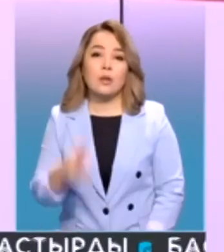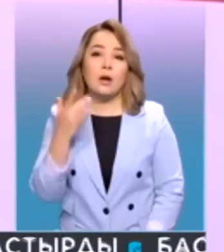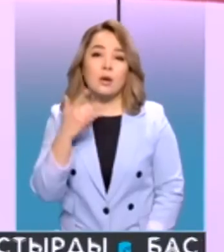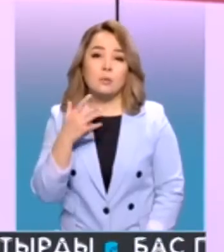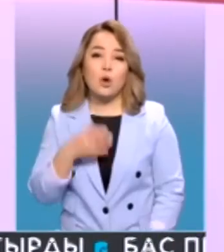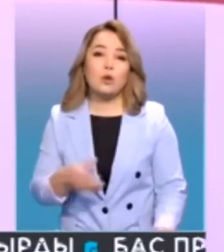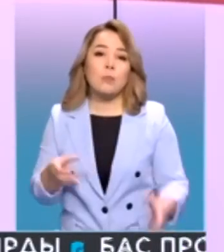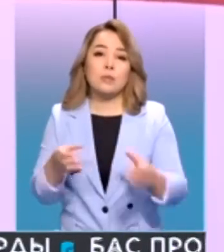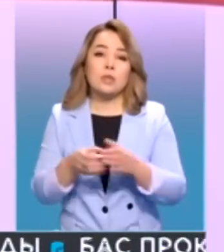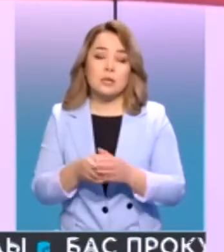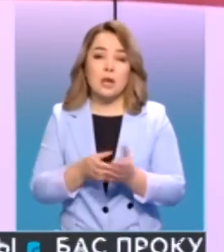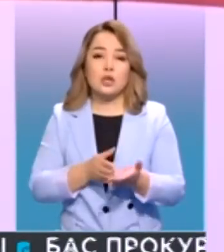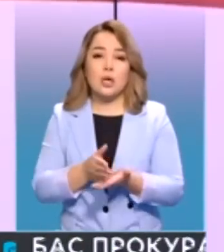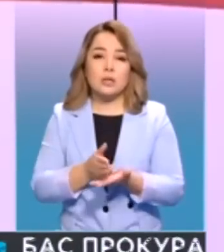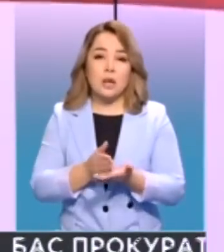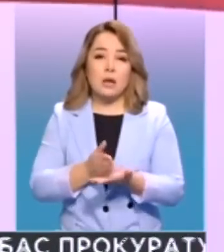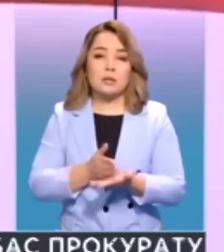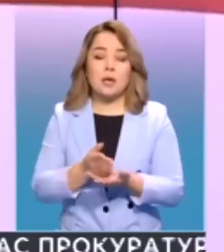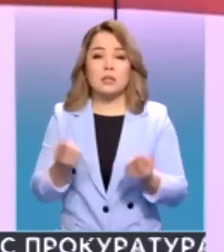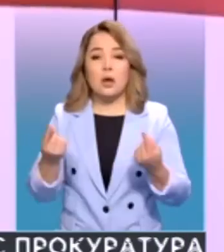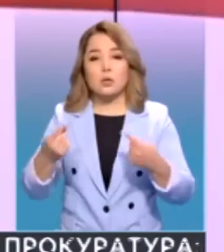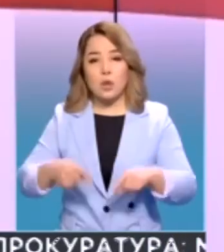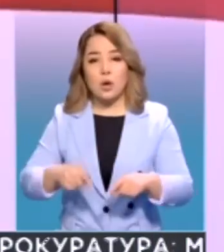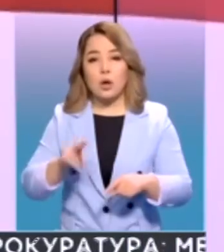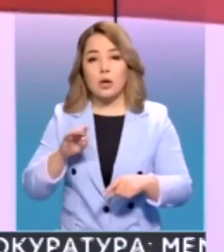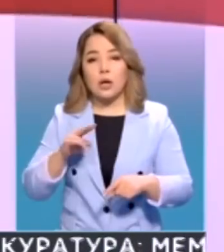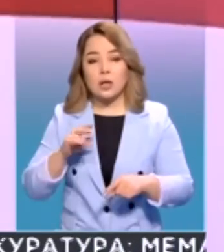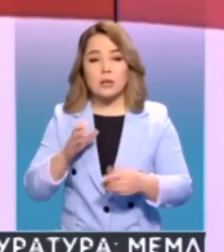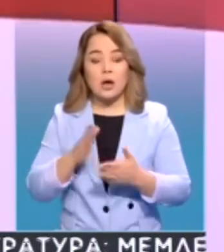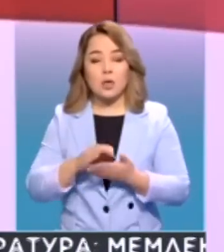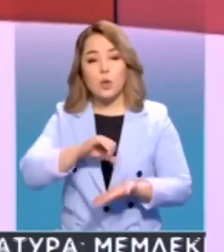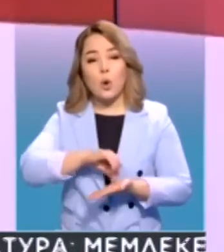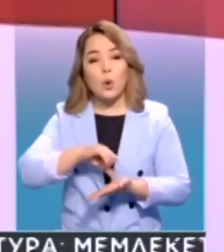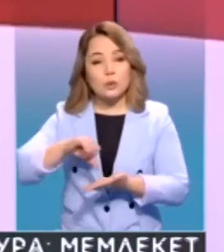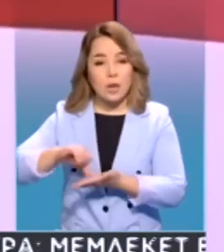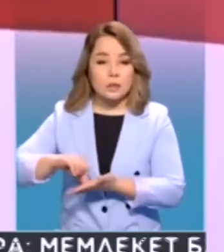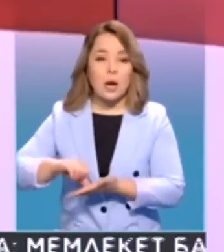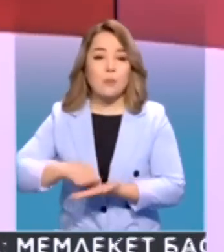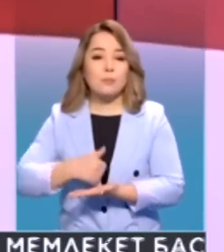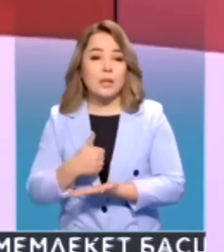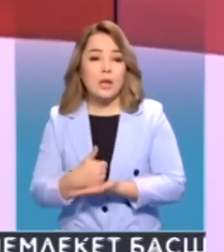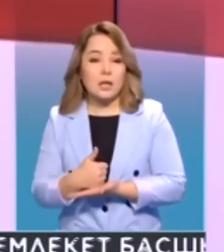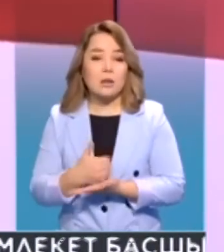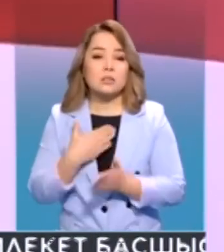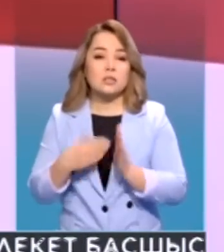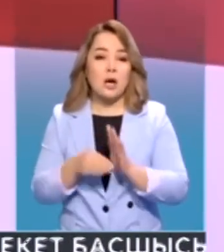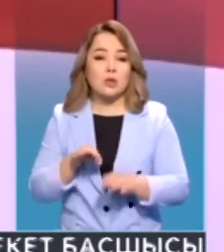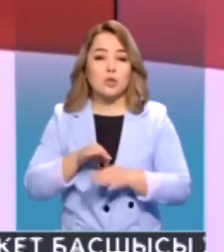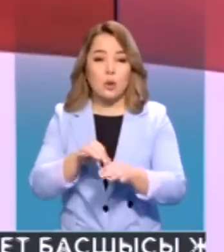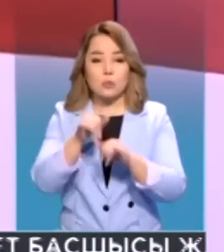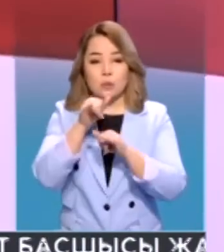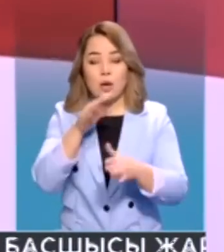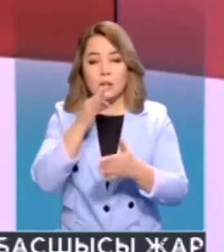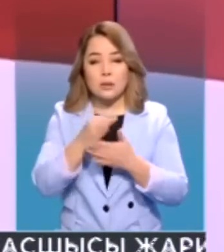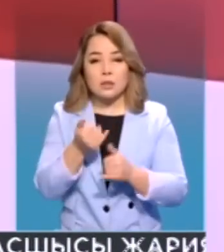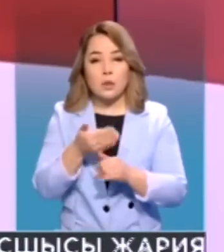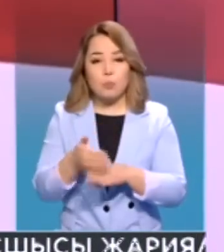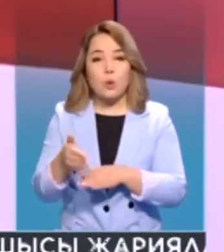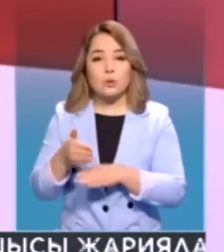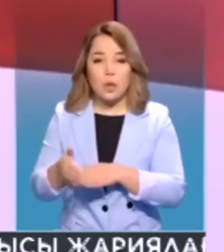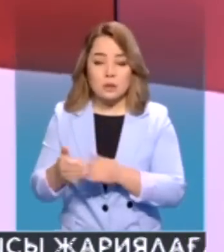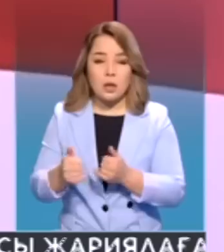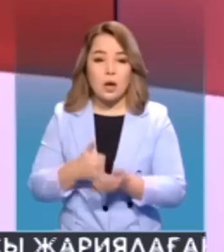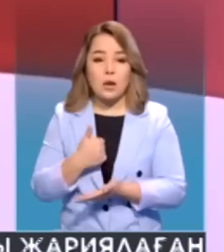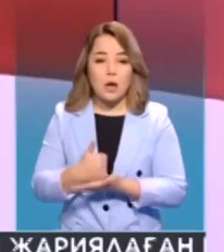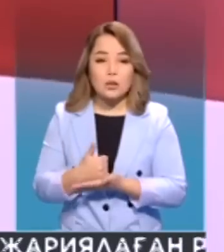Америка Құрама Штаттарында саяси дағдарыс. Төрт күннен бері Конгресс өкілдер палатасының спикерін сайлай алмай жатыр. Республикашылардың жікке бөлінуі Конгресстің